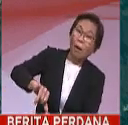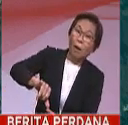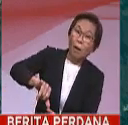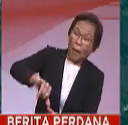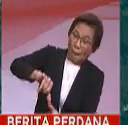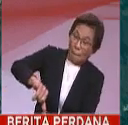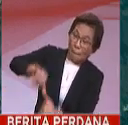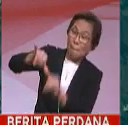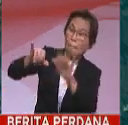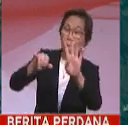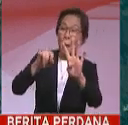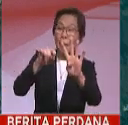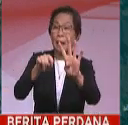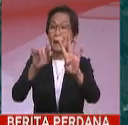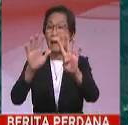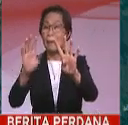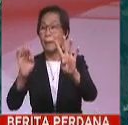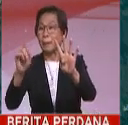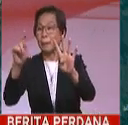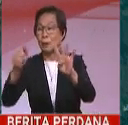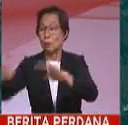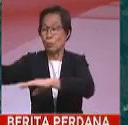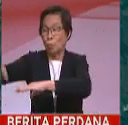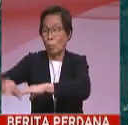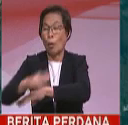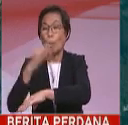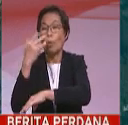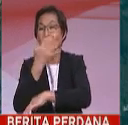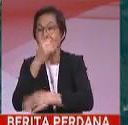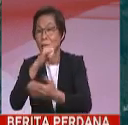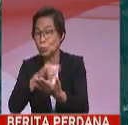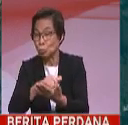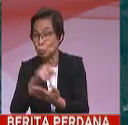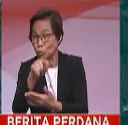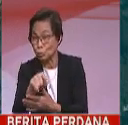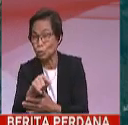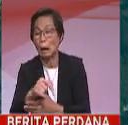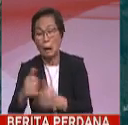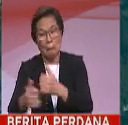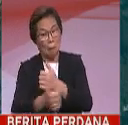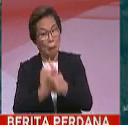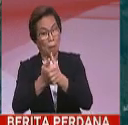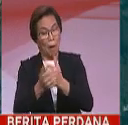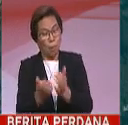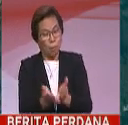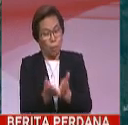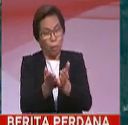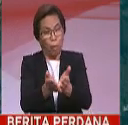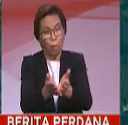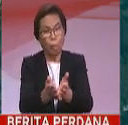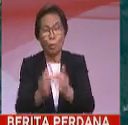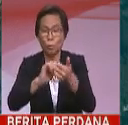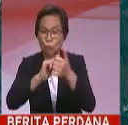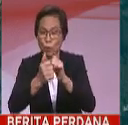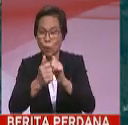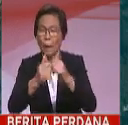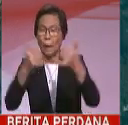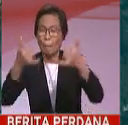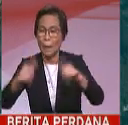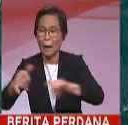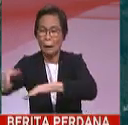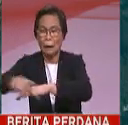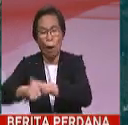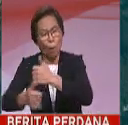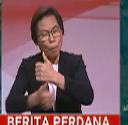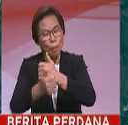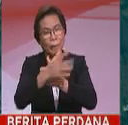4.5 meter di kawasan perairan yang berkenaan. Ianya adalah berbahaya kepada bot-bot kecil, sukan dan juga rekreasi